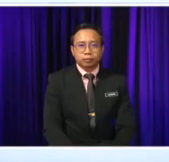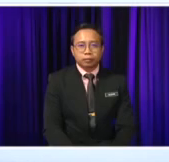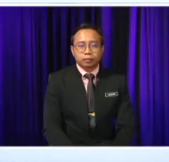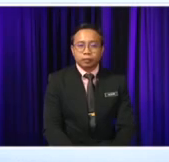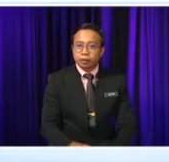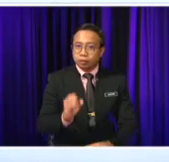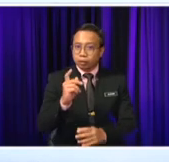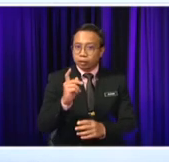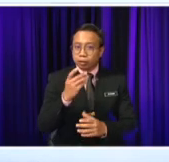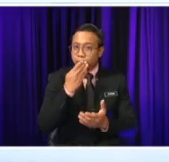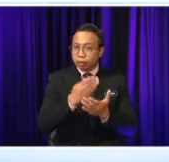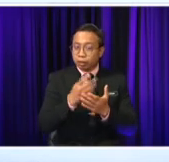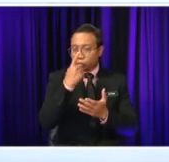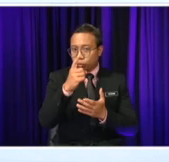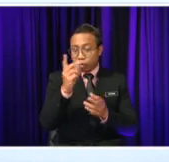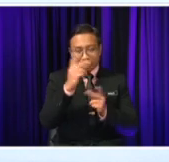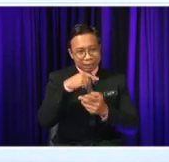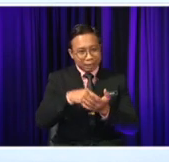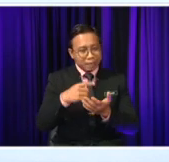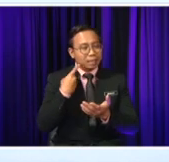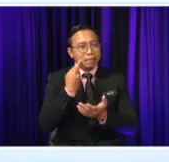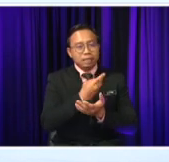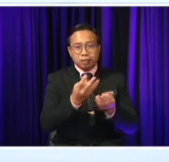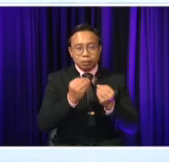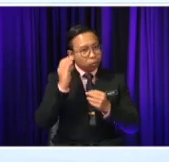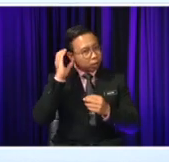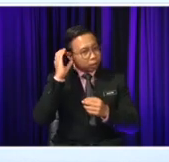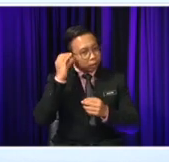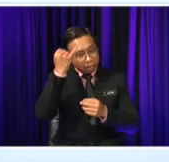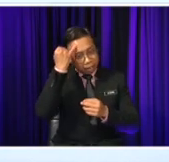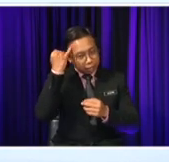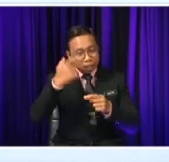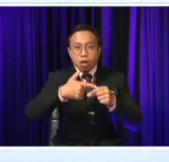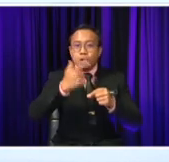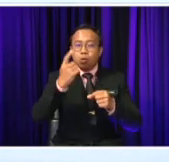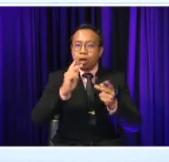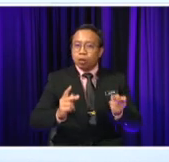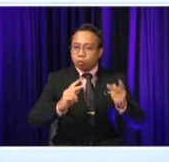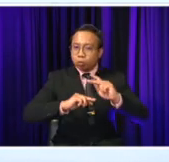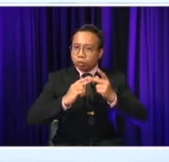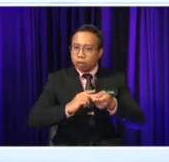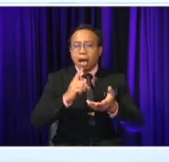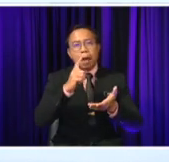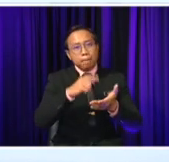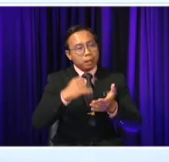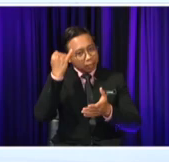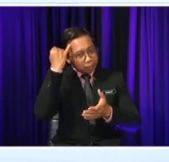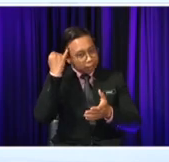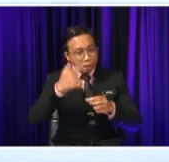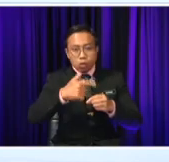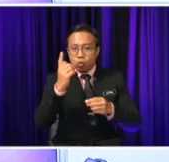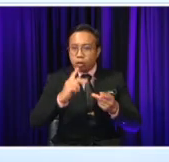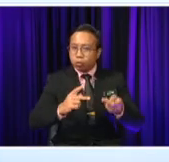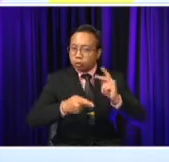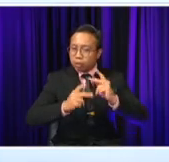Oke baik untuk Semen ini kita tidak dengarkan tentang ide luar kota Apa itu ideal wakota